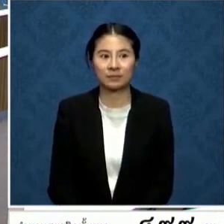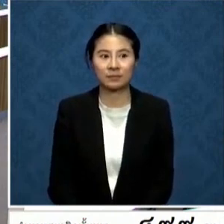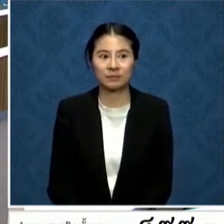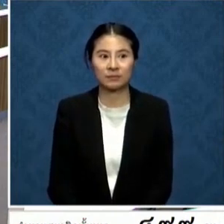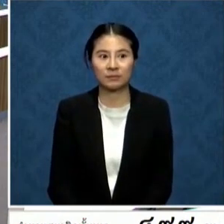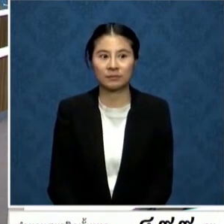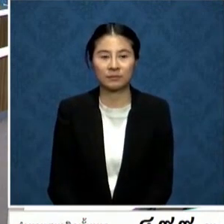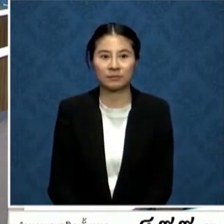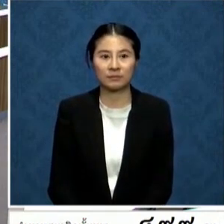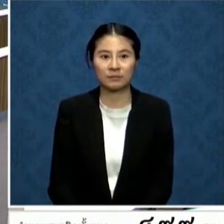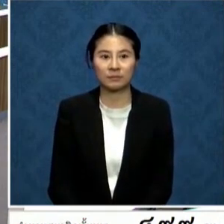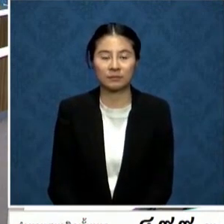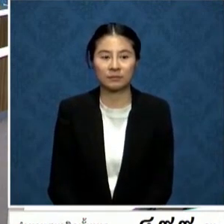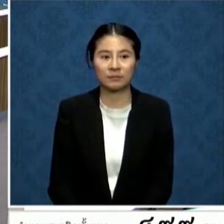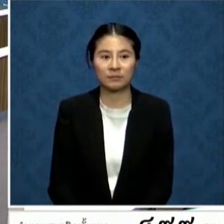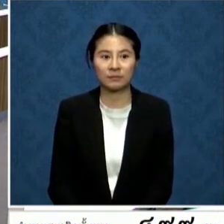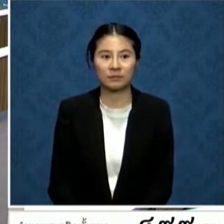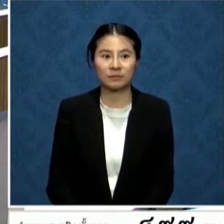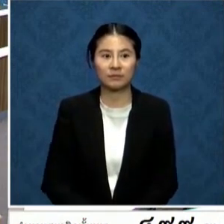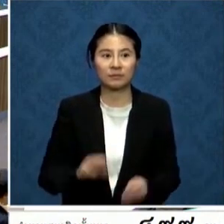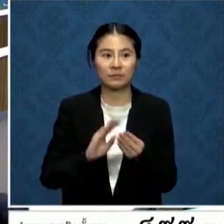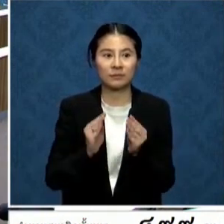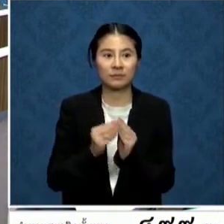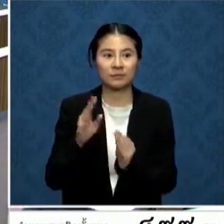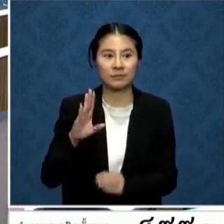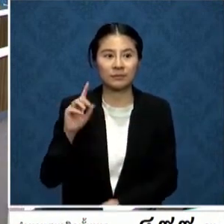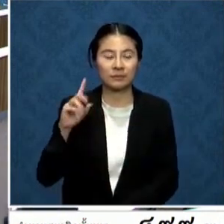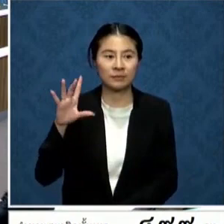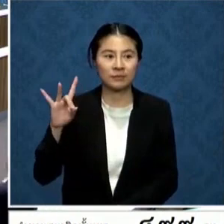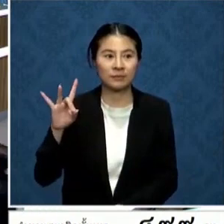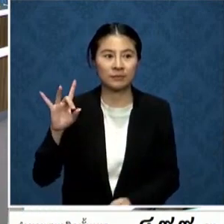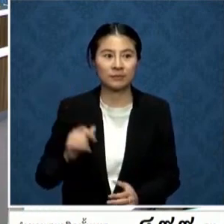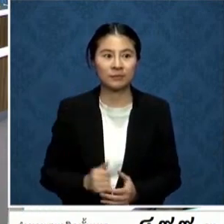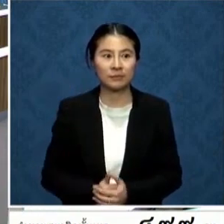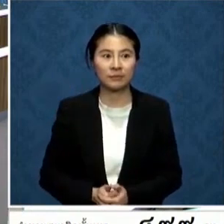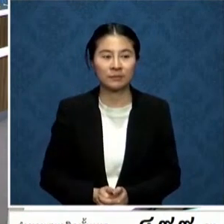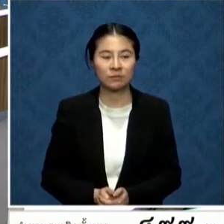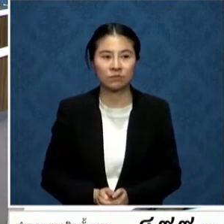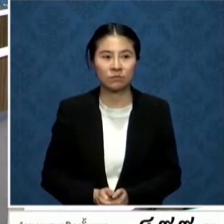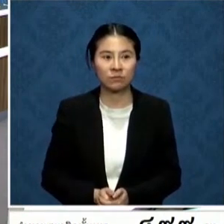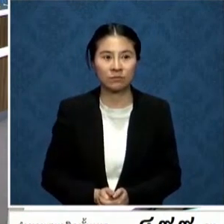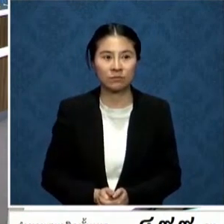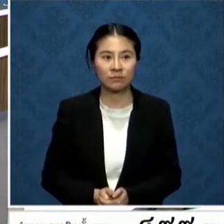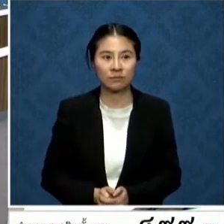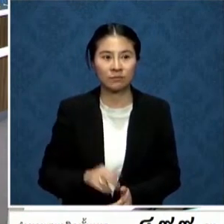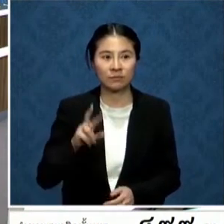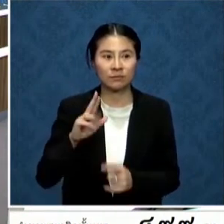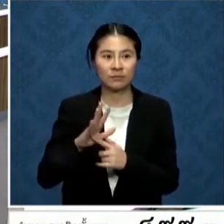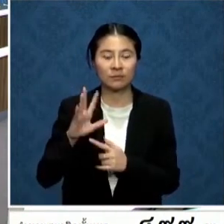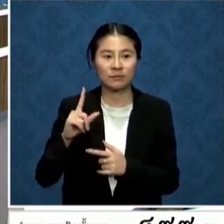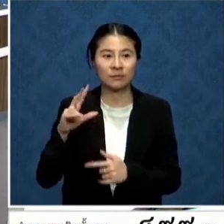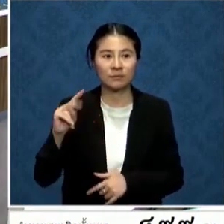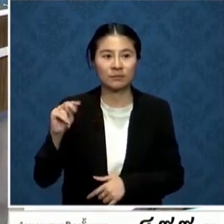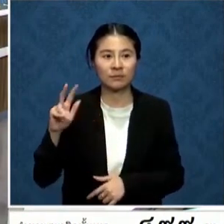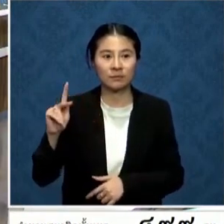ประธานครับสิทธิพลวิบุลทากุล 418แสดงตนครับครับ 418ครับท่านประธานคะดิฉันรักชนกสีนอก